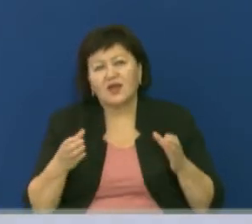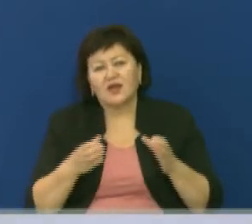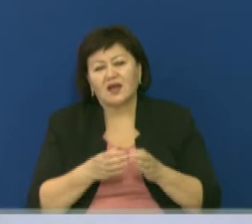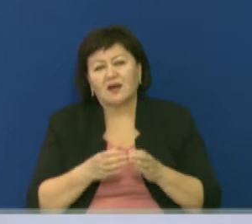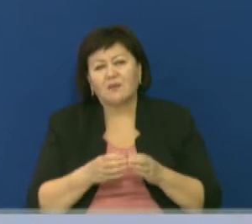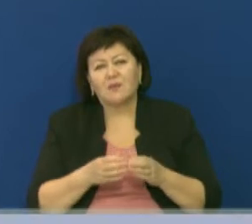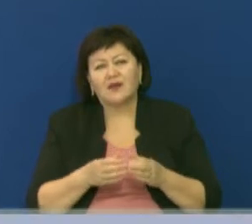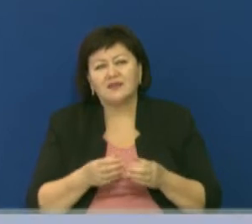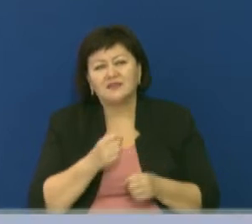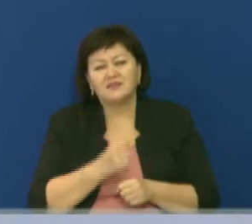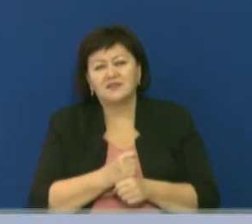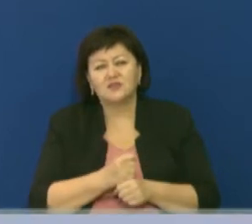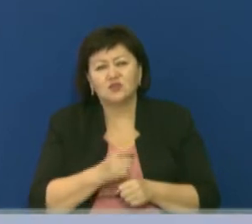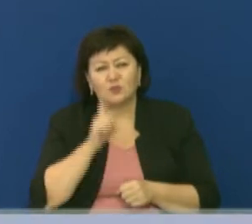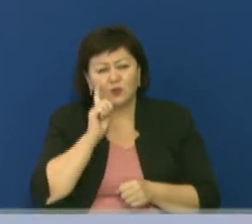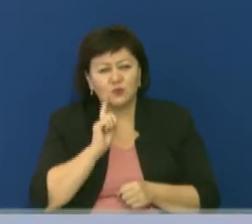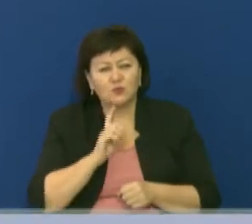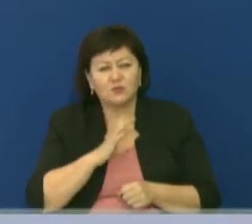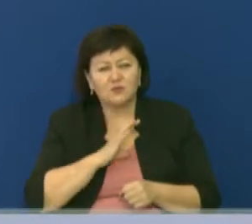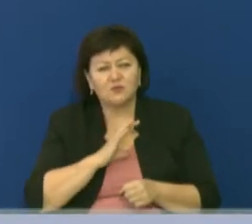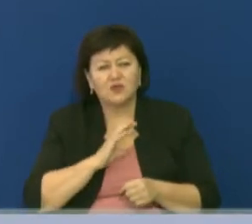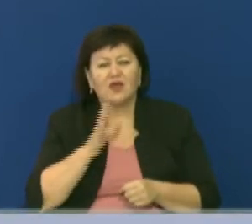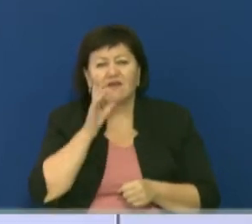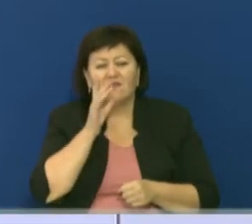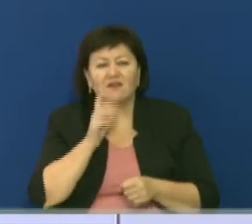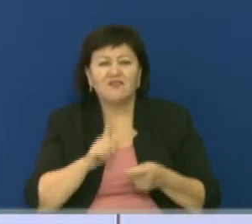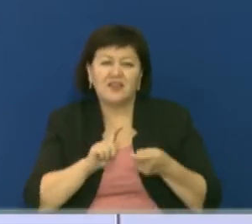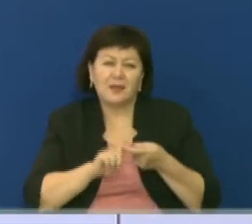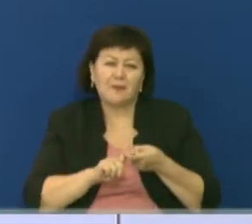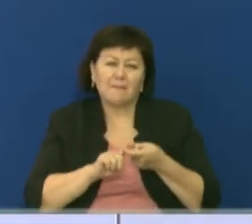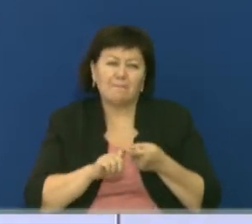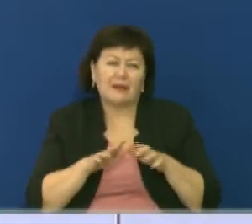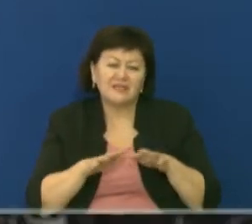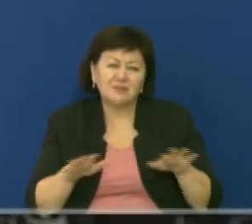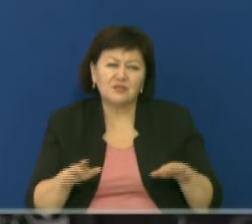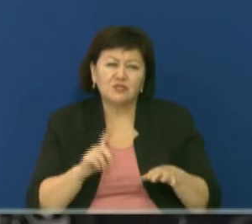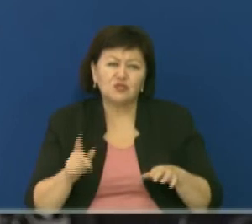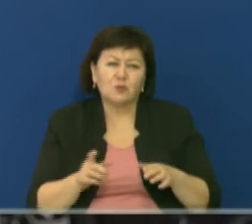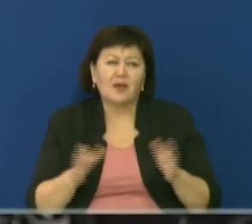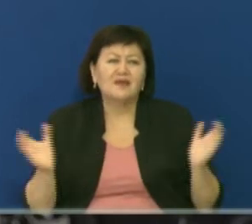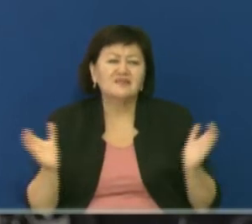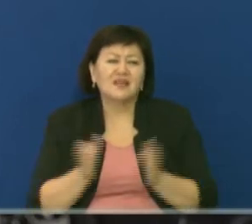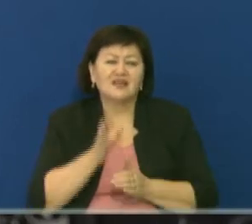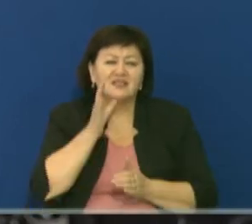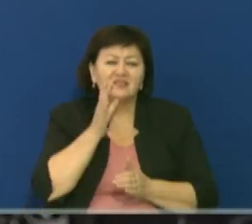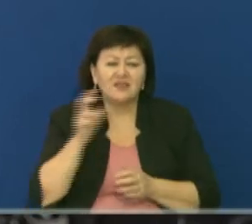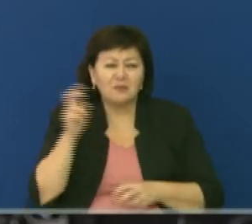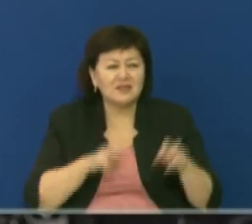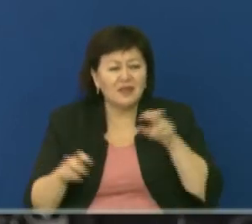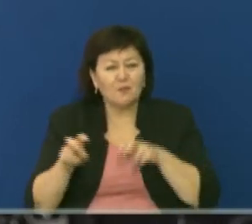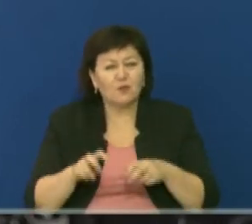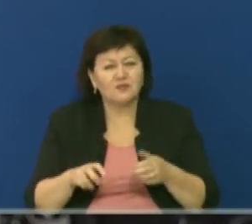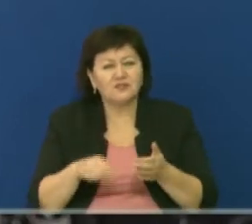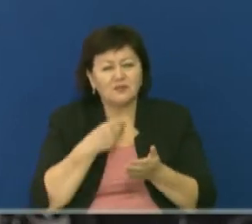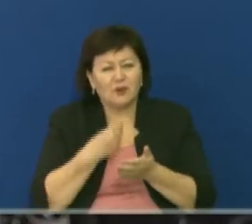обезопасить покупателей и сотрудников в период пандемии и сэкономить время на поиске подходящего авто. На сегодняшний день уже начал действовать